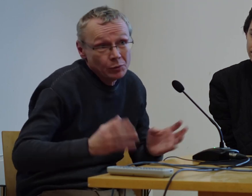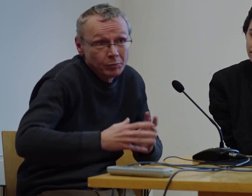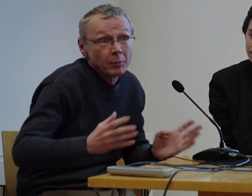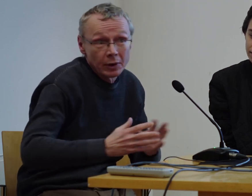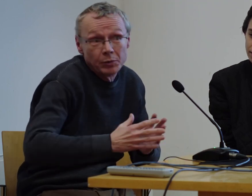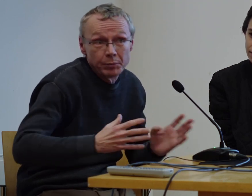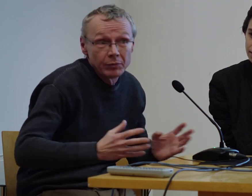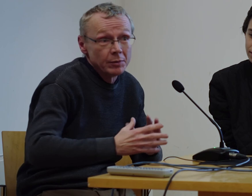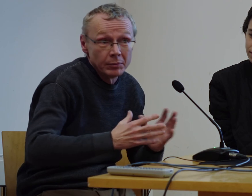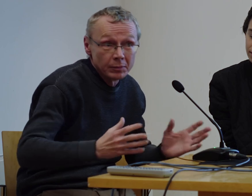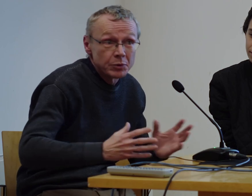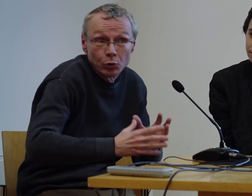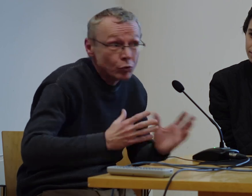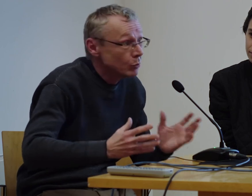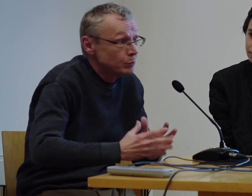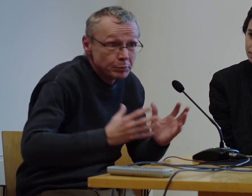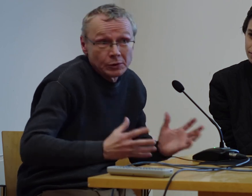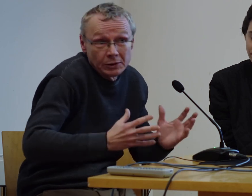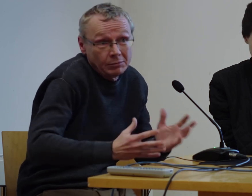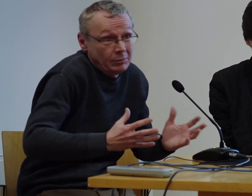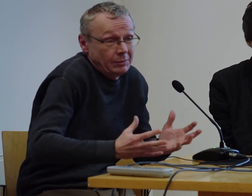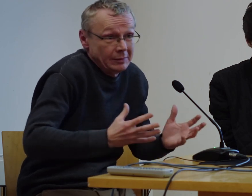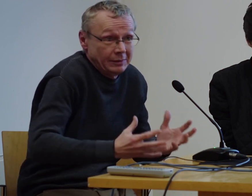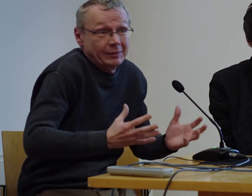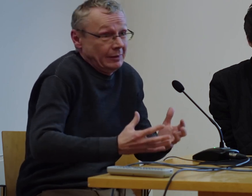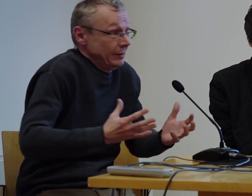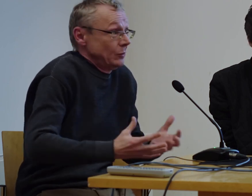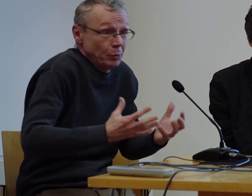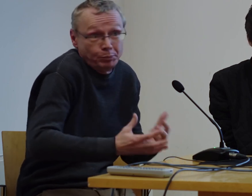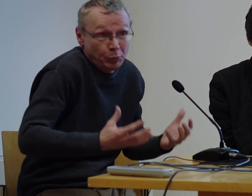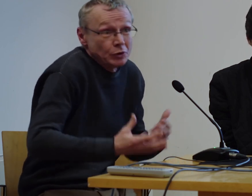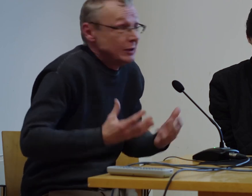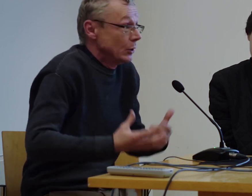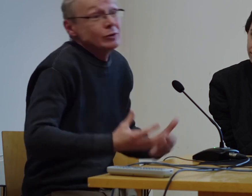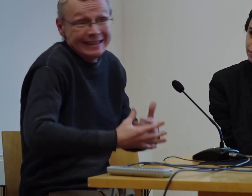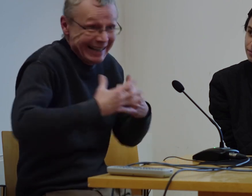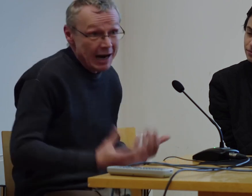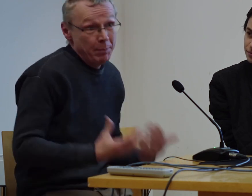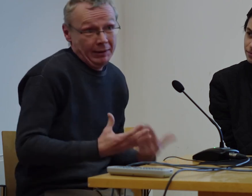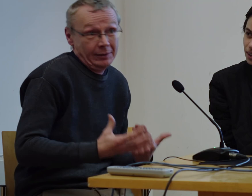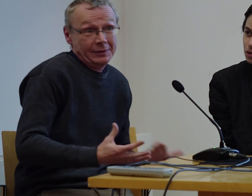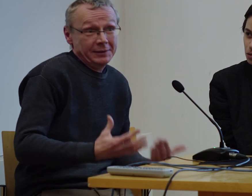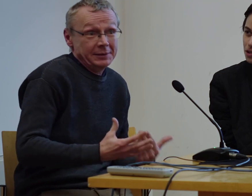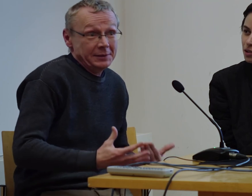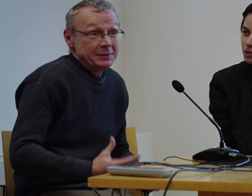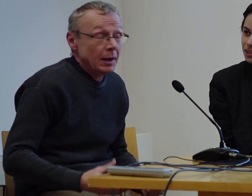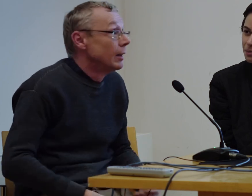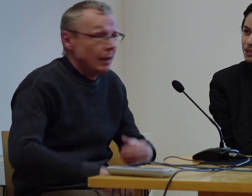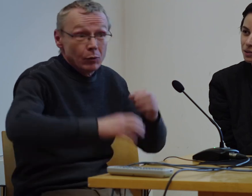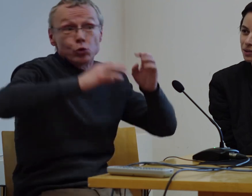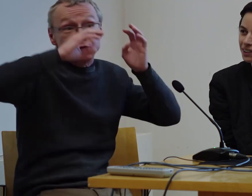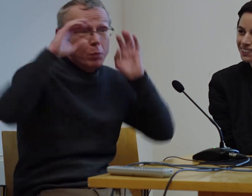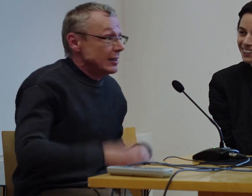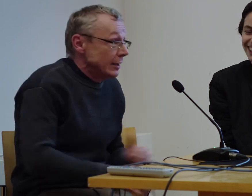Já to mám jakoby v prvním přenosu, prostě to prostředí jako nechápe. jako současné umění